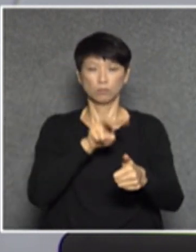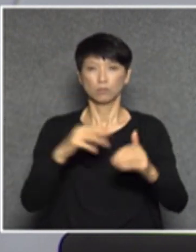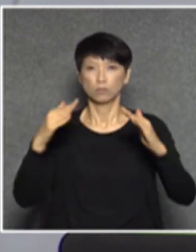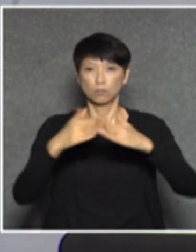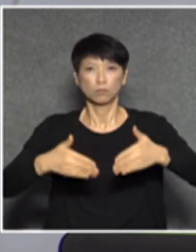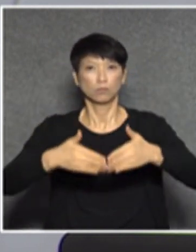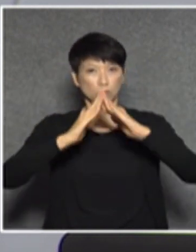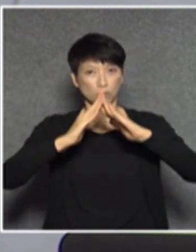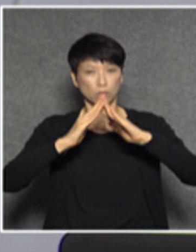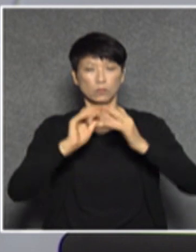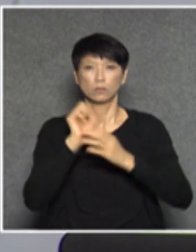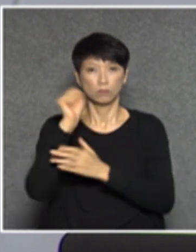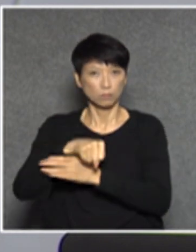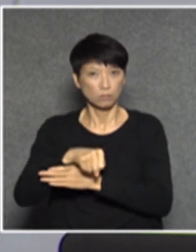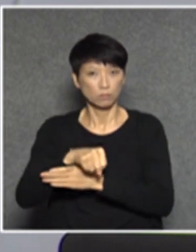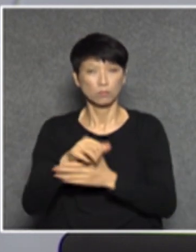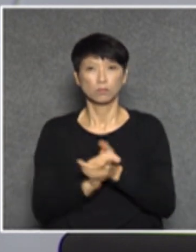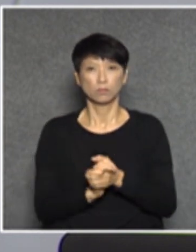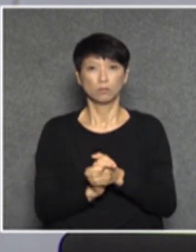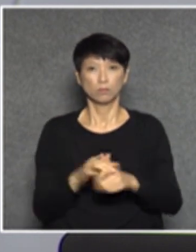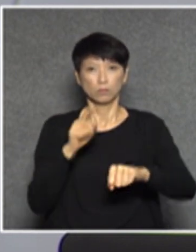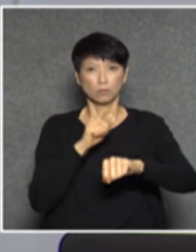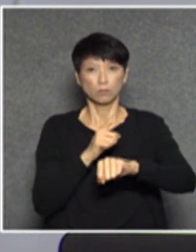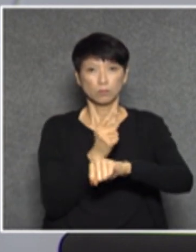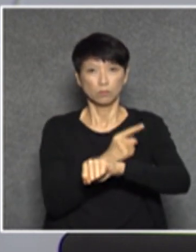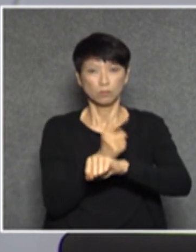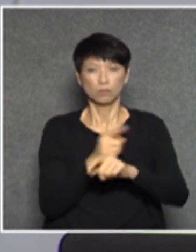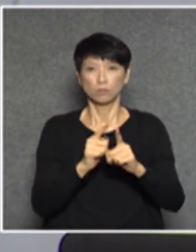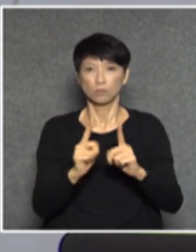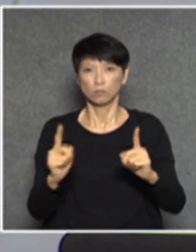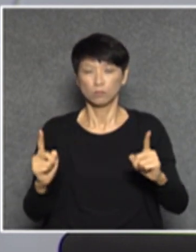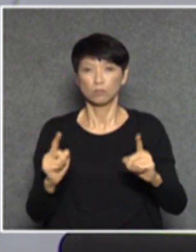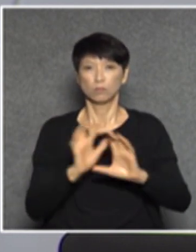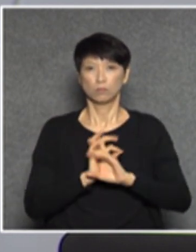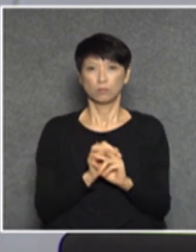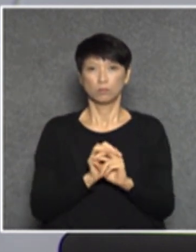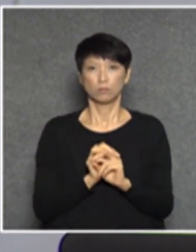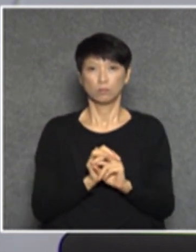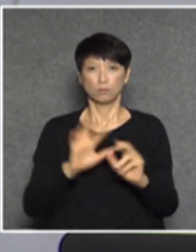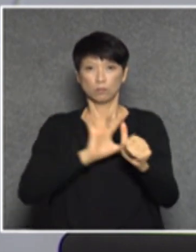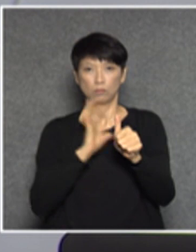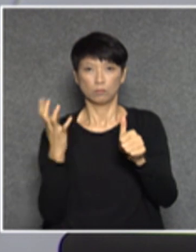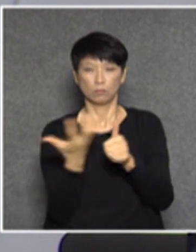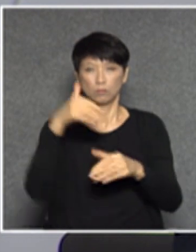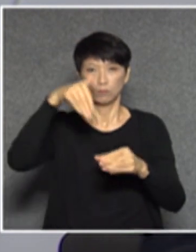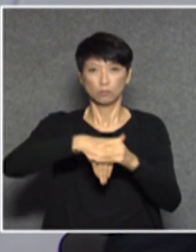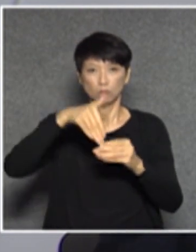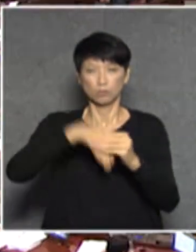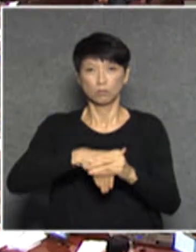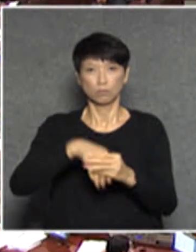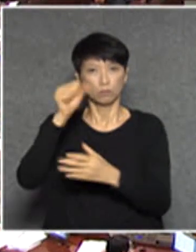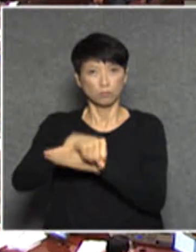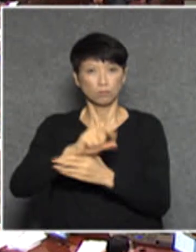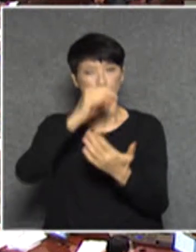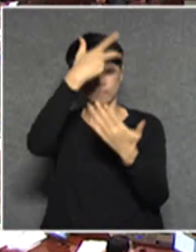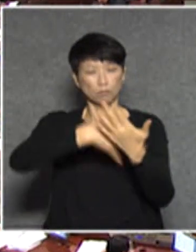且是提供中短期的措施打擊圍標？具體的措施是啲咩嘢？可唔可以講一講？多謝主席。 主席，